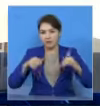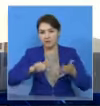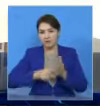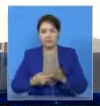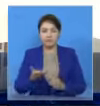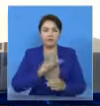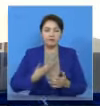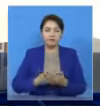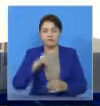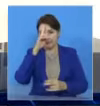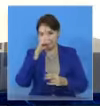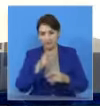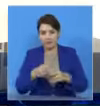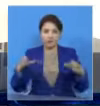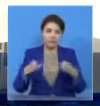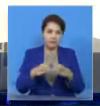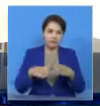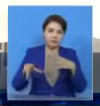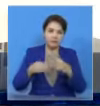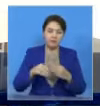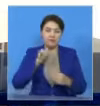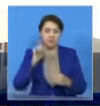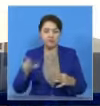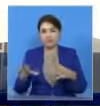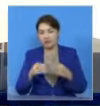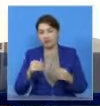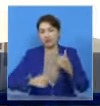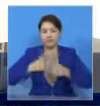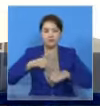біз аға буын өкілімен бірге жастарды бірге сайыстырып жатырмыз.